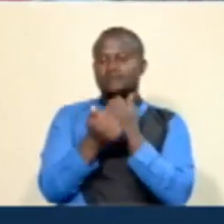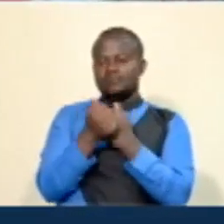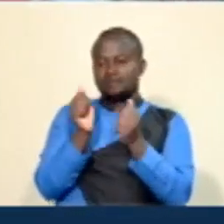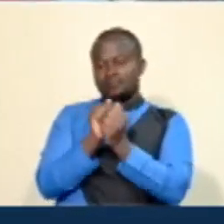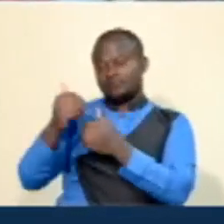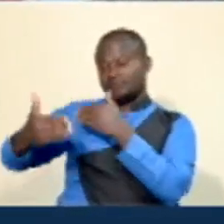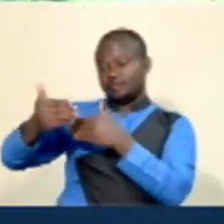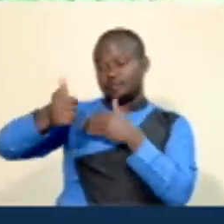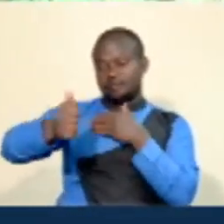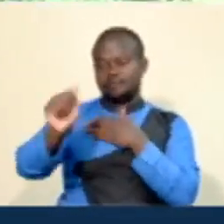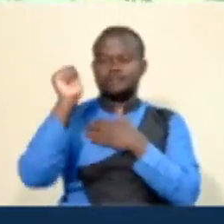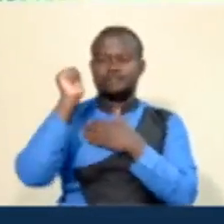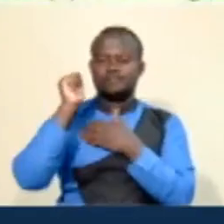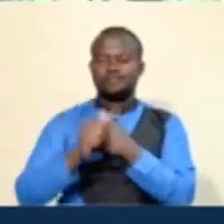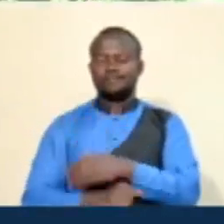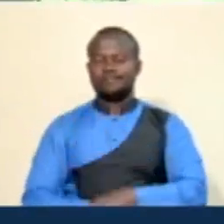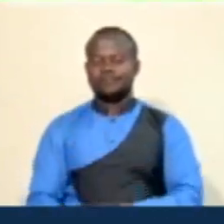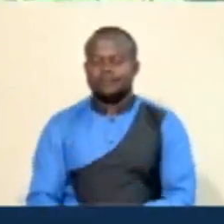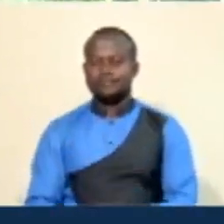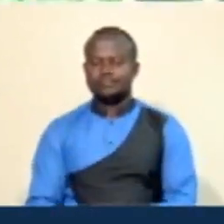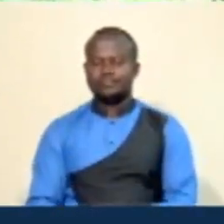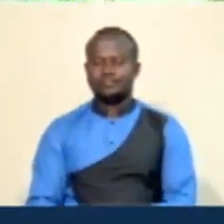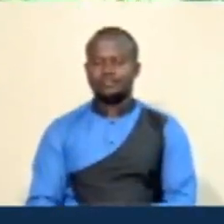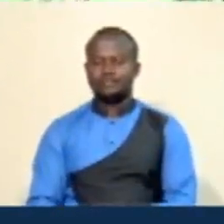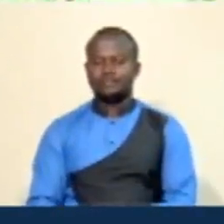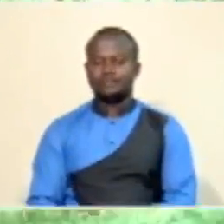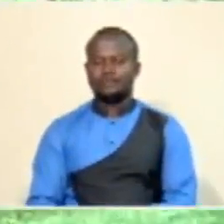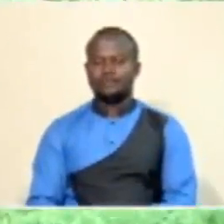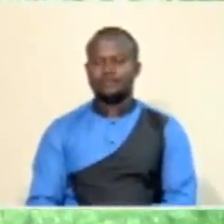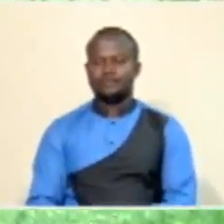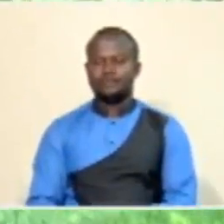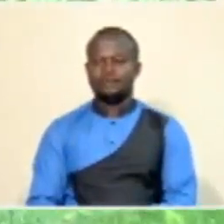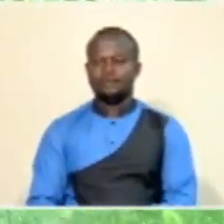no mu nkengero zawo. Fredy Ruterana, mu karere ka Rubavu.